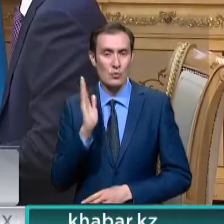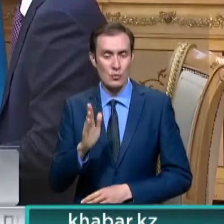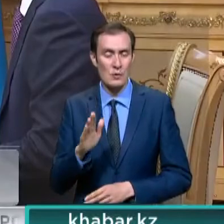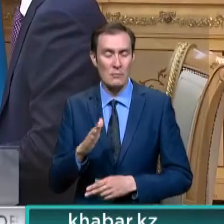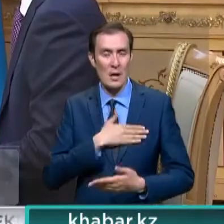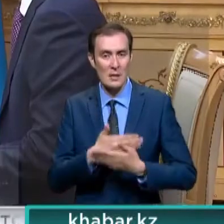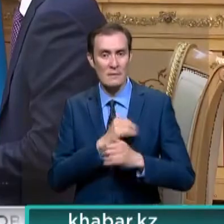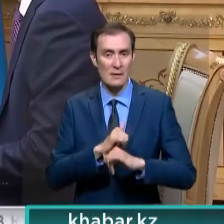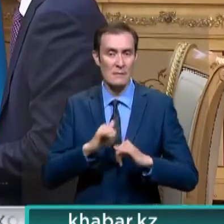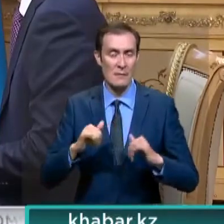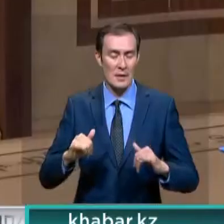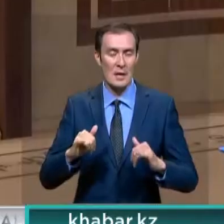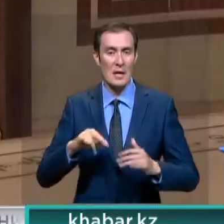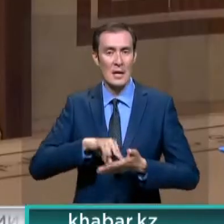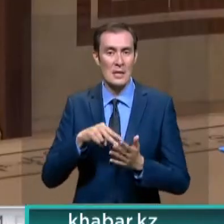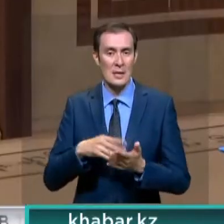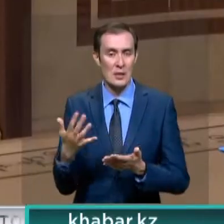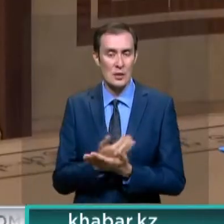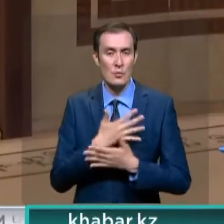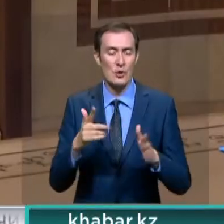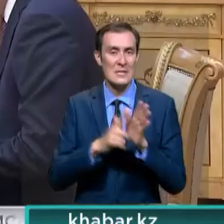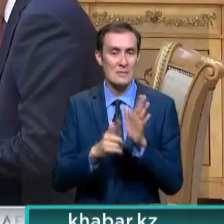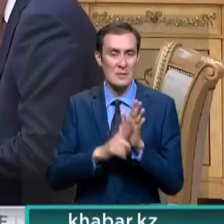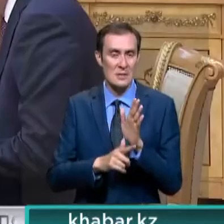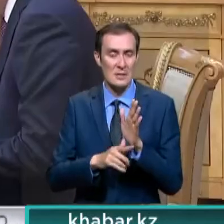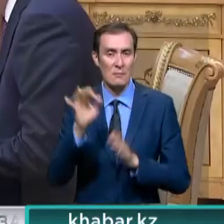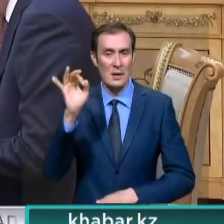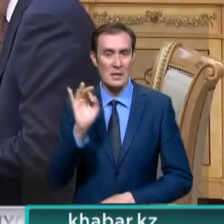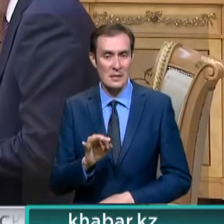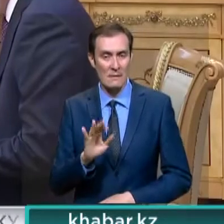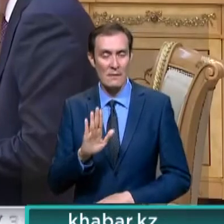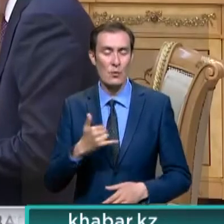дальше продолжать. Цель – достичь более 70% по компании.